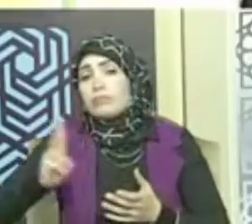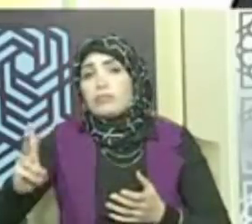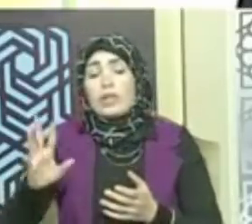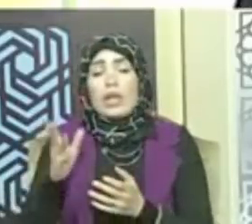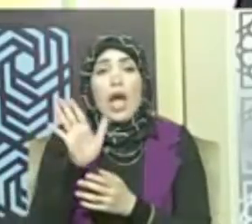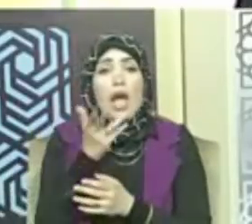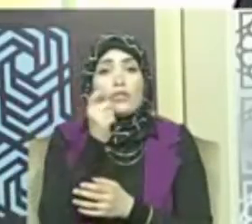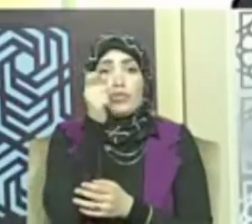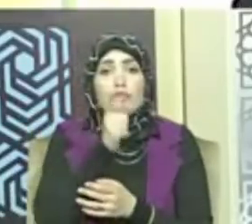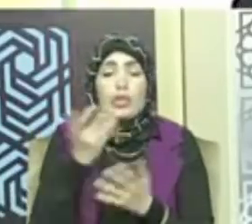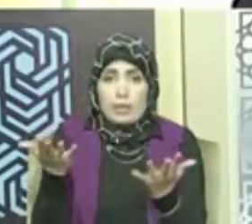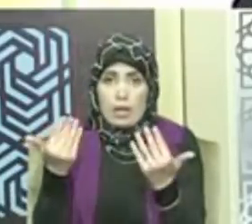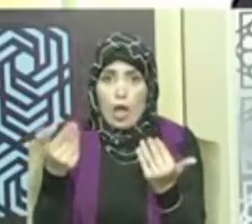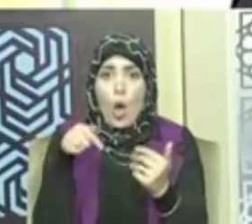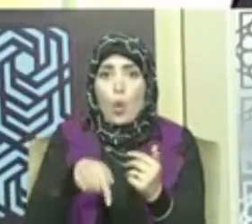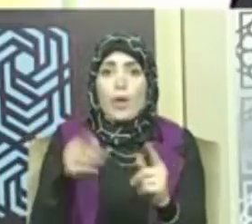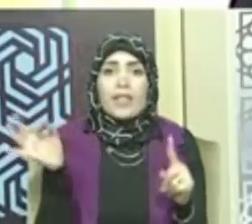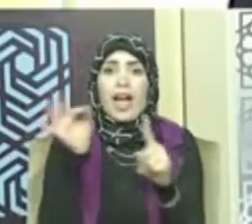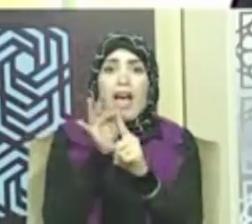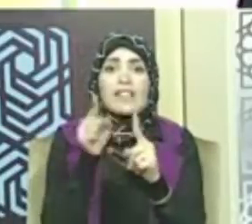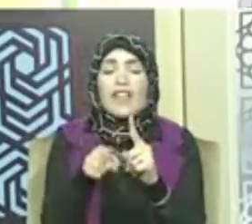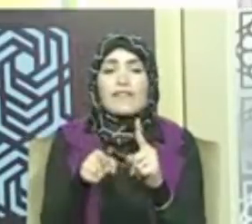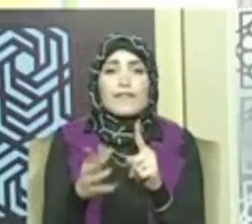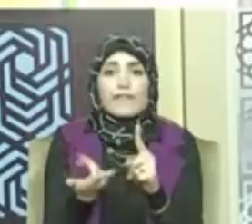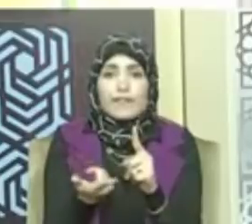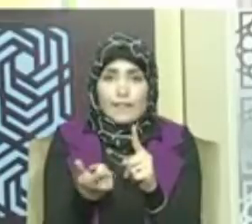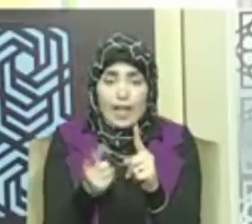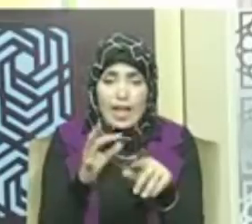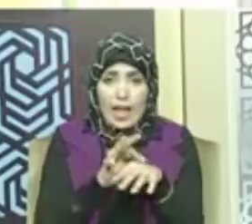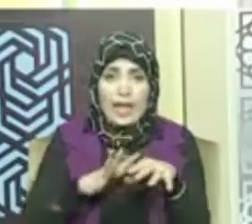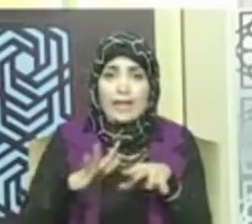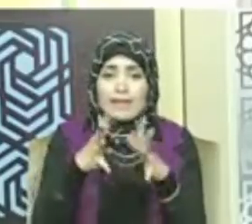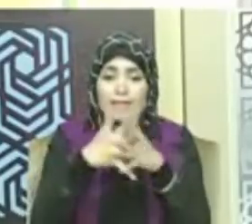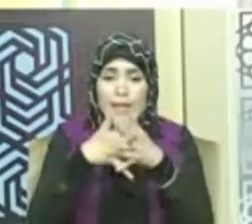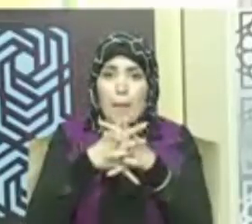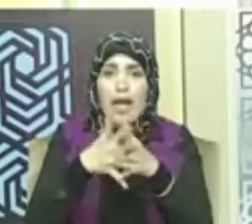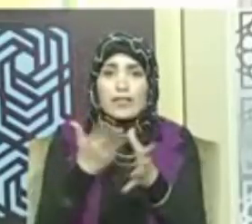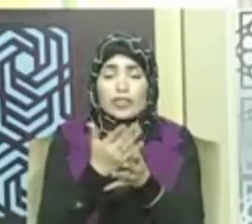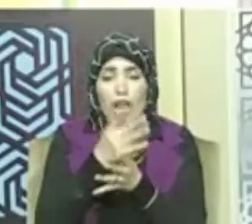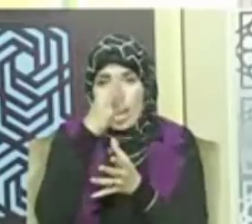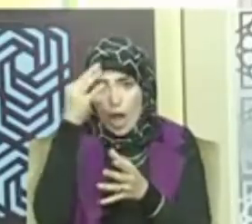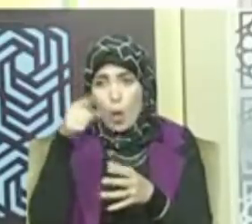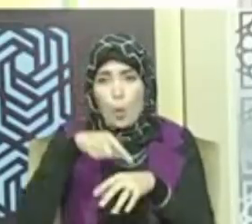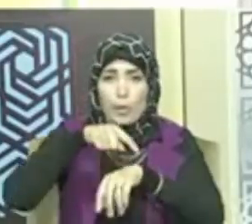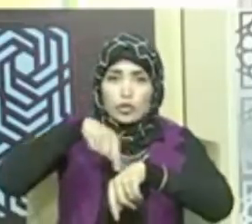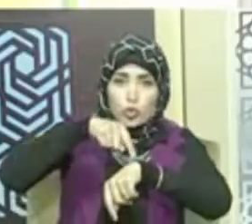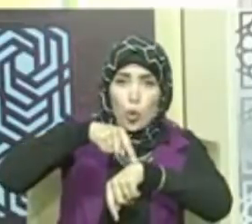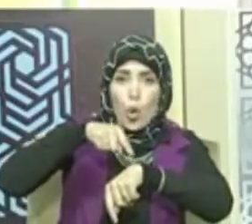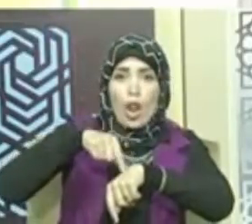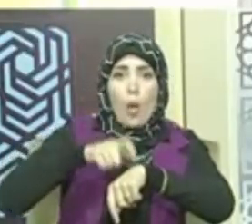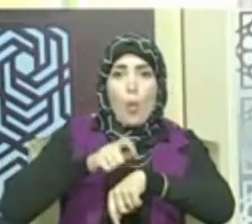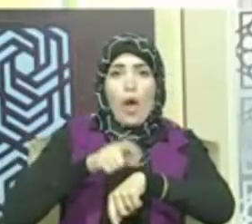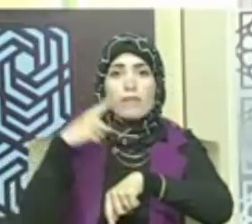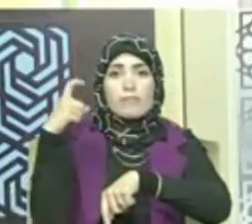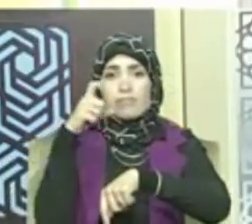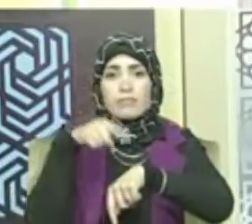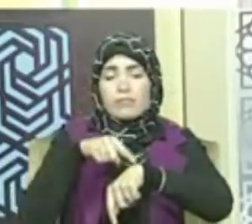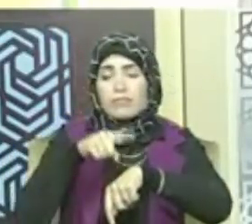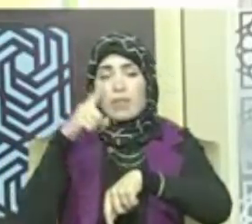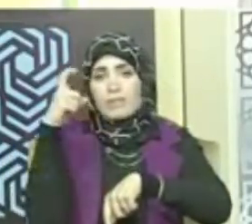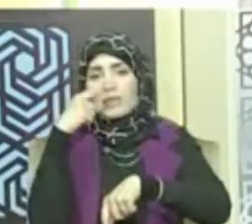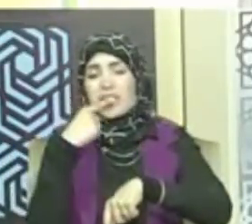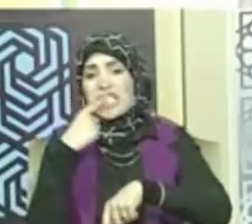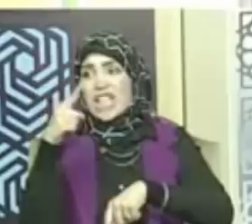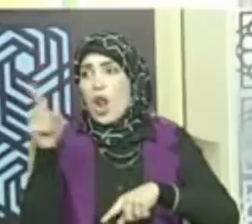الأقارب، مقصد اجتماعي هام. فإذا كان الناس مشغولين في معظم أوقاتهم على مدار